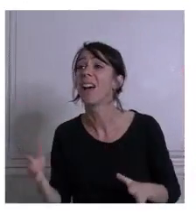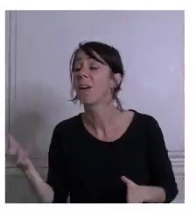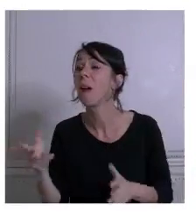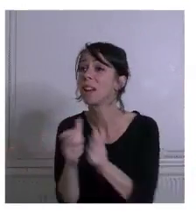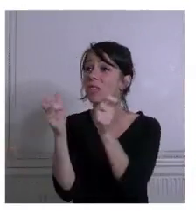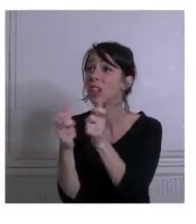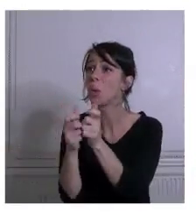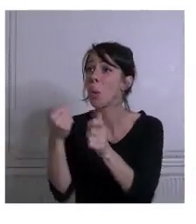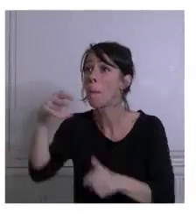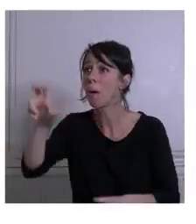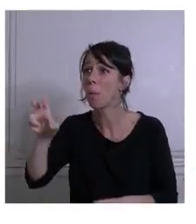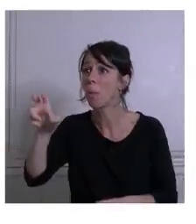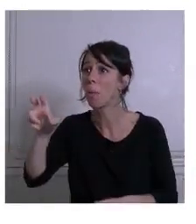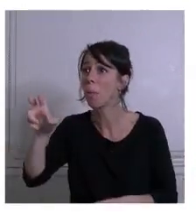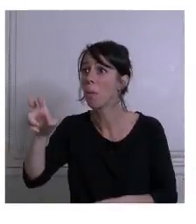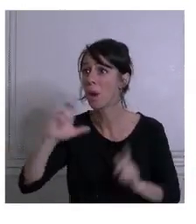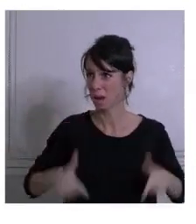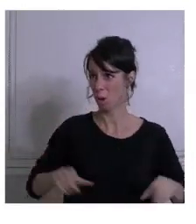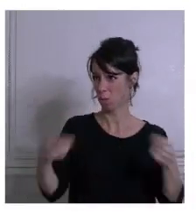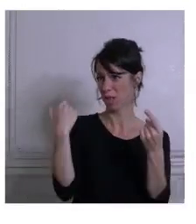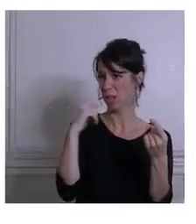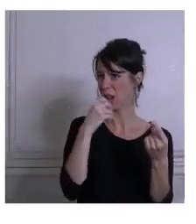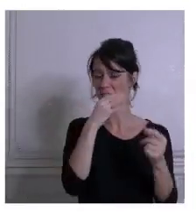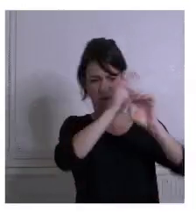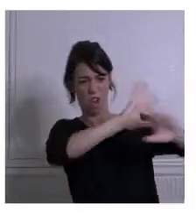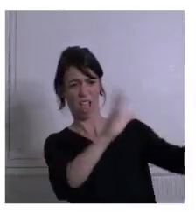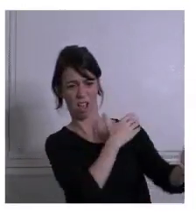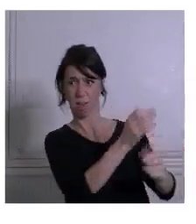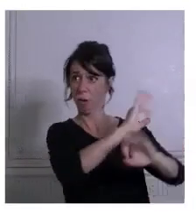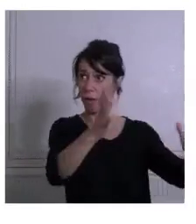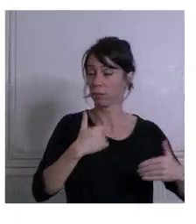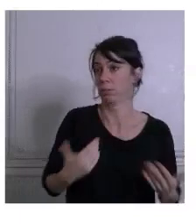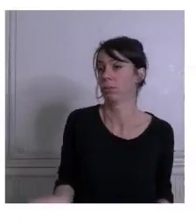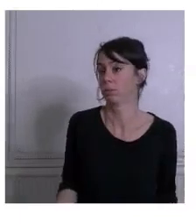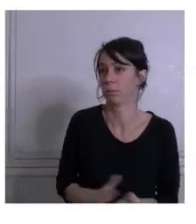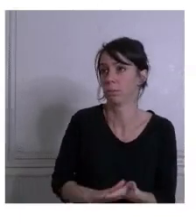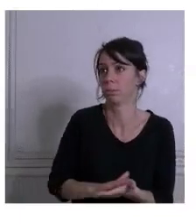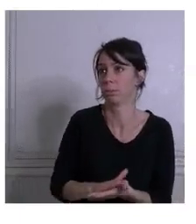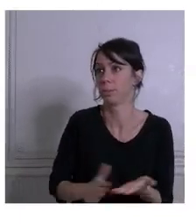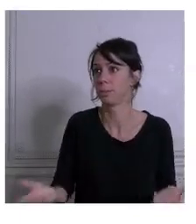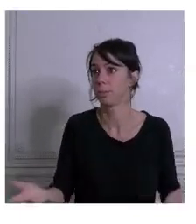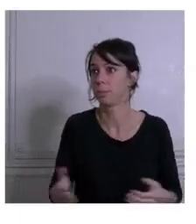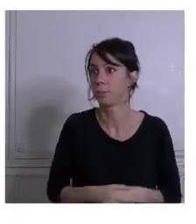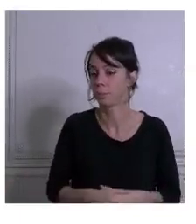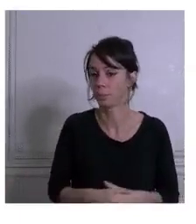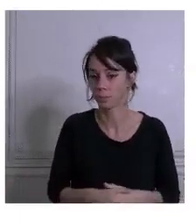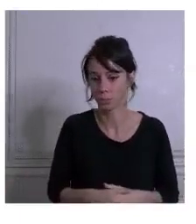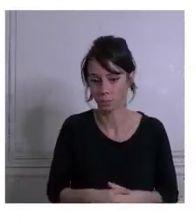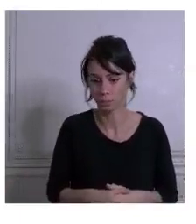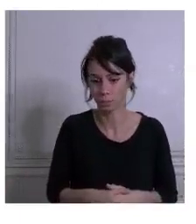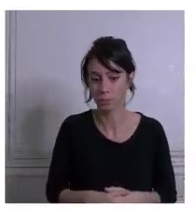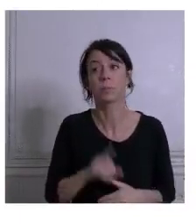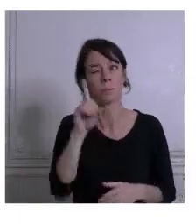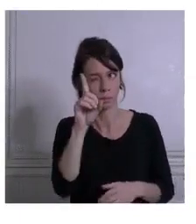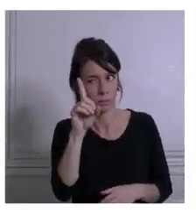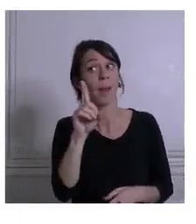que vous avez soutenu, passe un coup de fil en disant « Monsieur le maire, quelle est la situation? Est-ce que, comment on